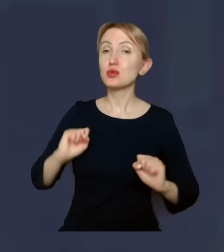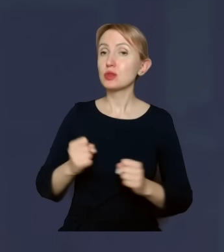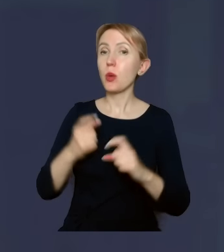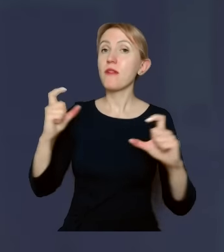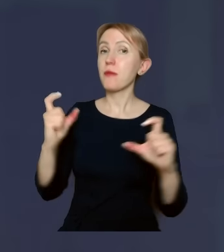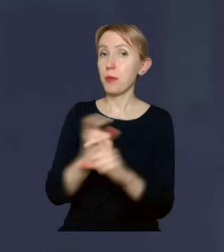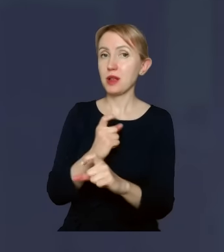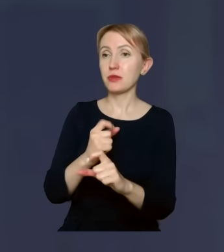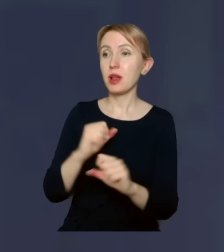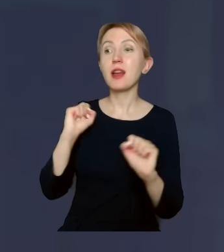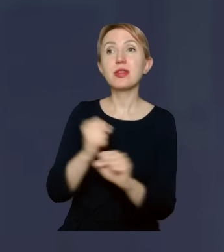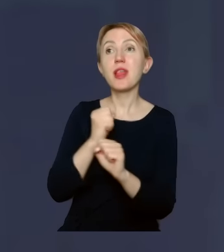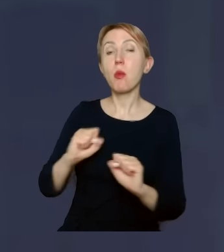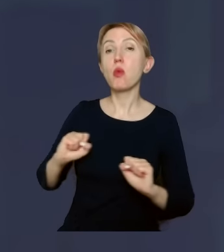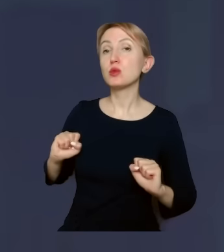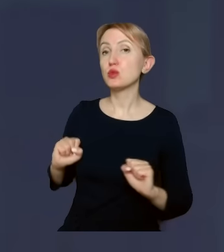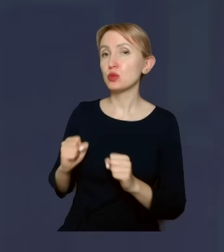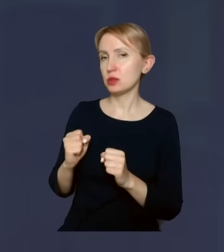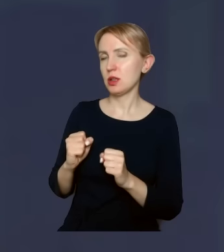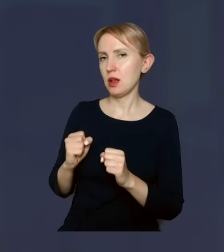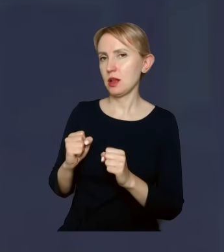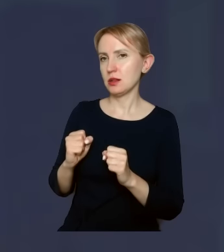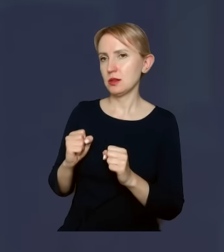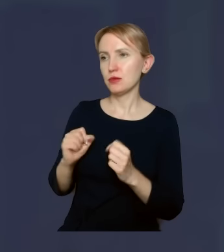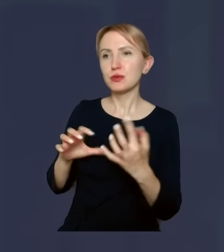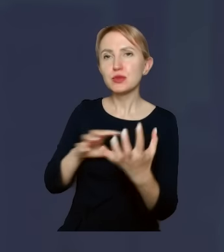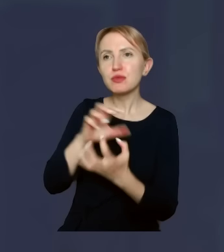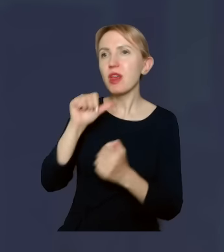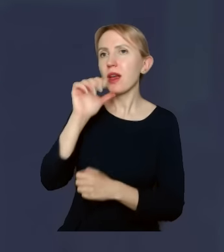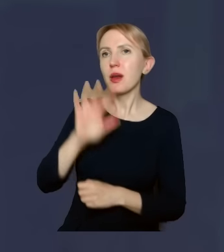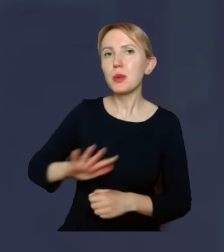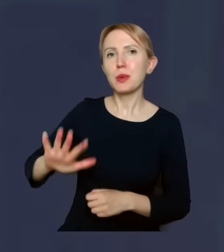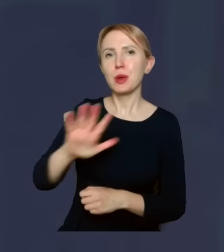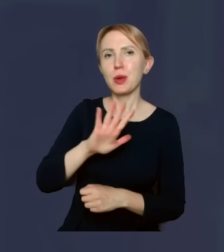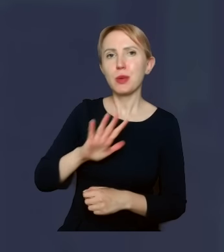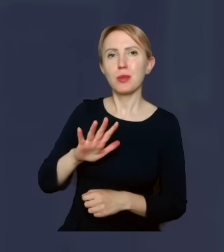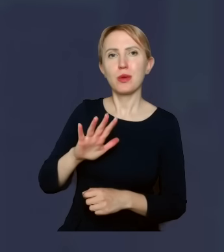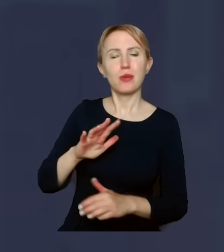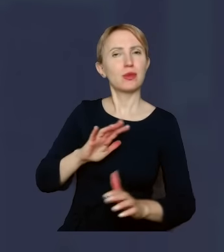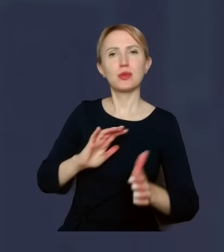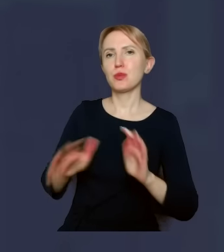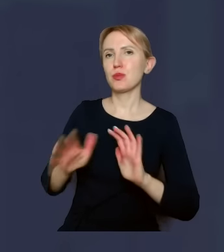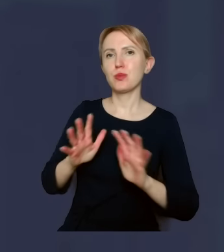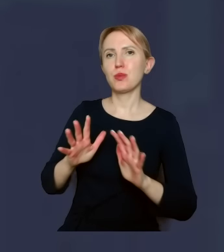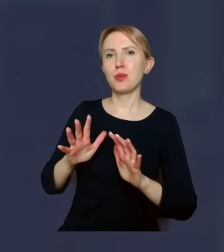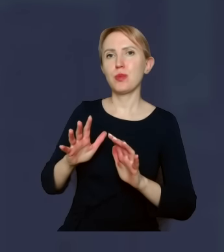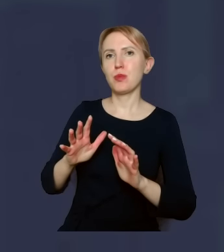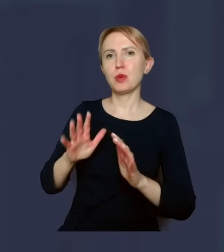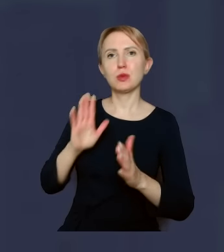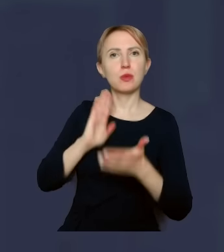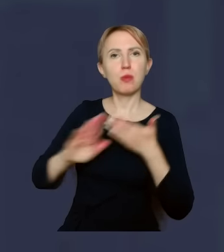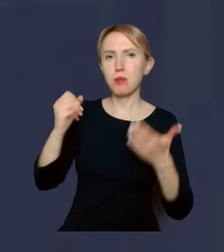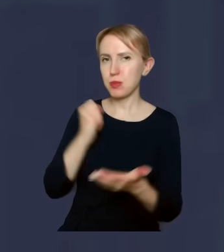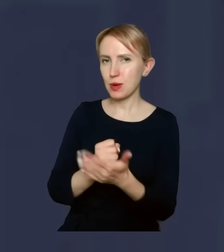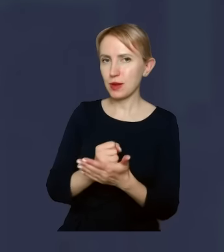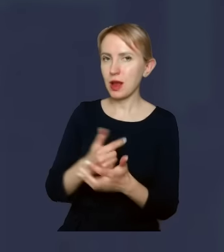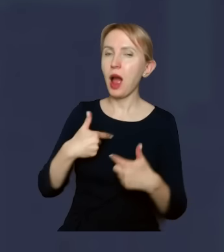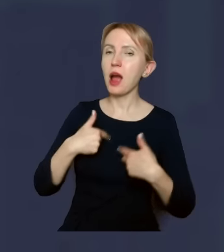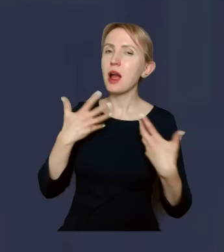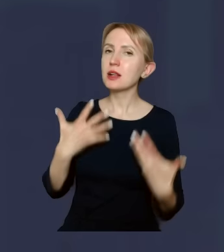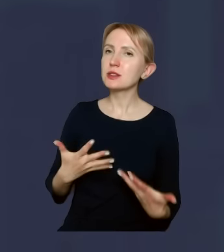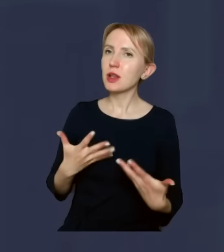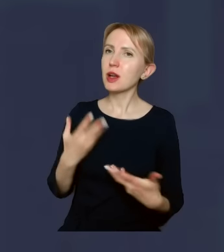można funkcjonować w cywilizacji europejskiej w sposób barbarzyński. I ja tylko chciałam tak